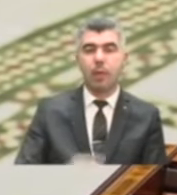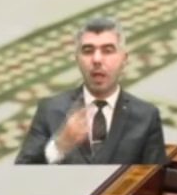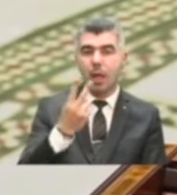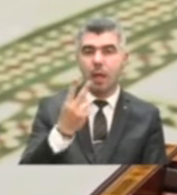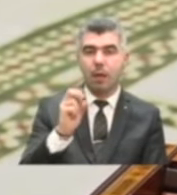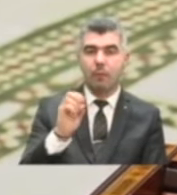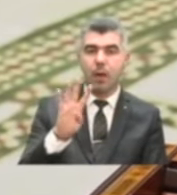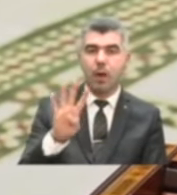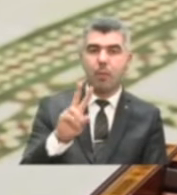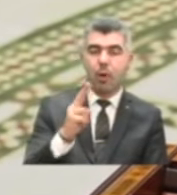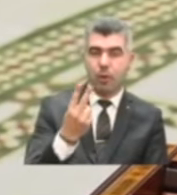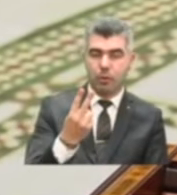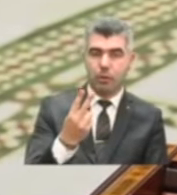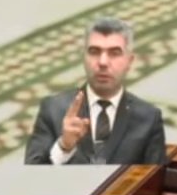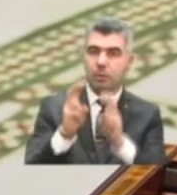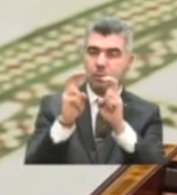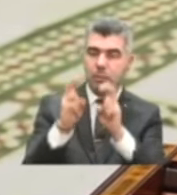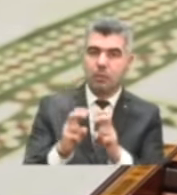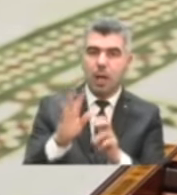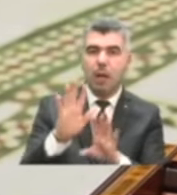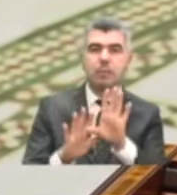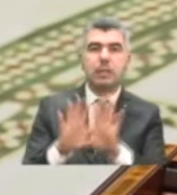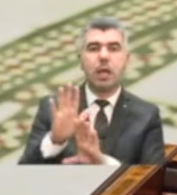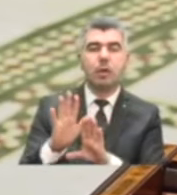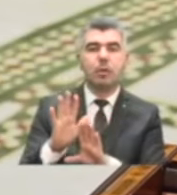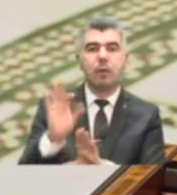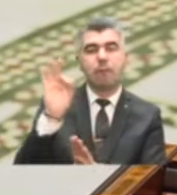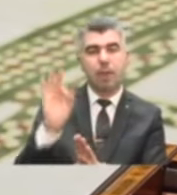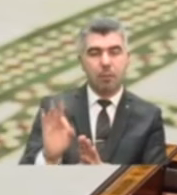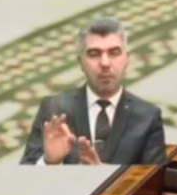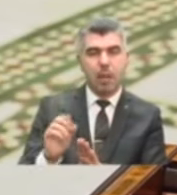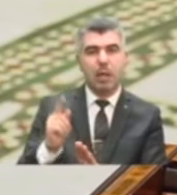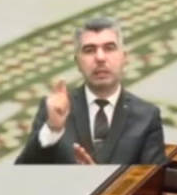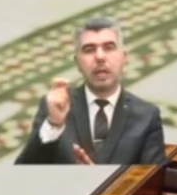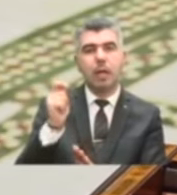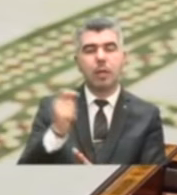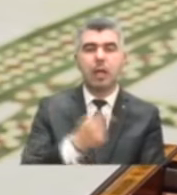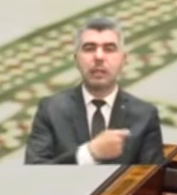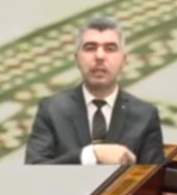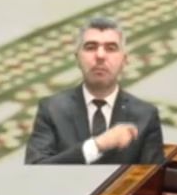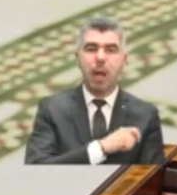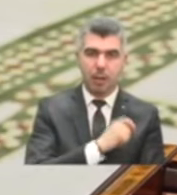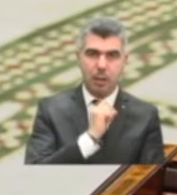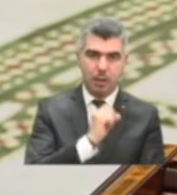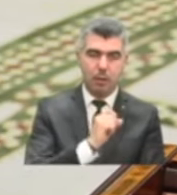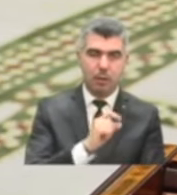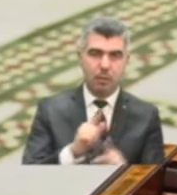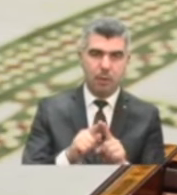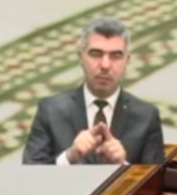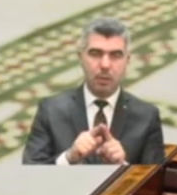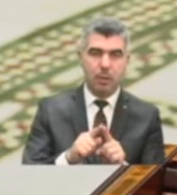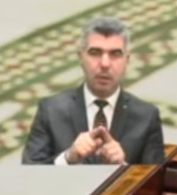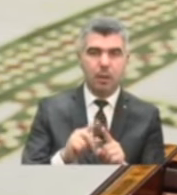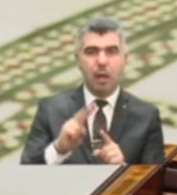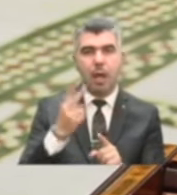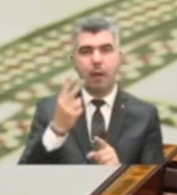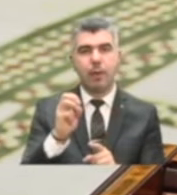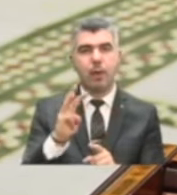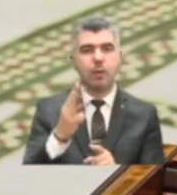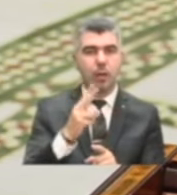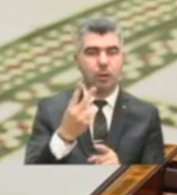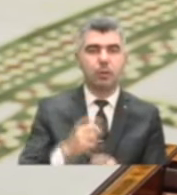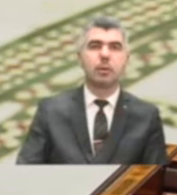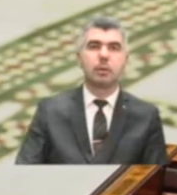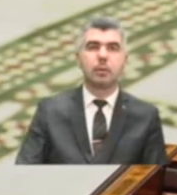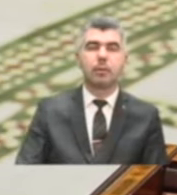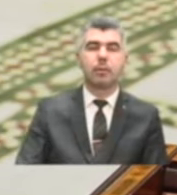2024 كاين انخفاض بنسبة 15% على خط طنجة الخزيرات على سبيل المثال مقارنة مع 23.